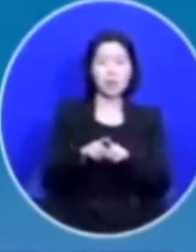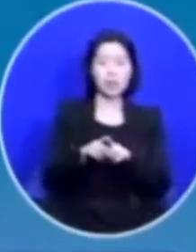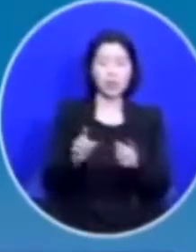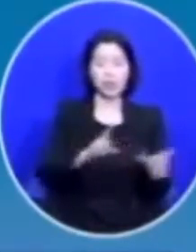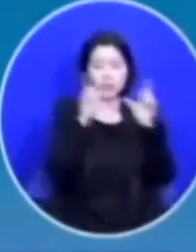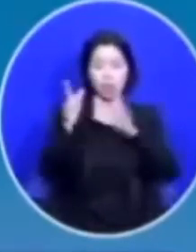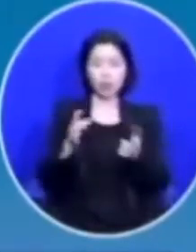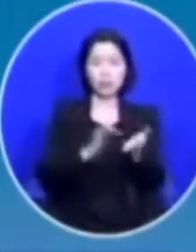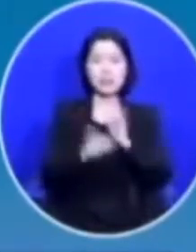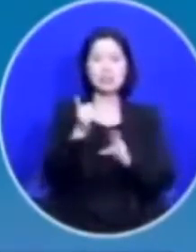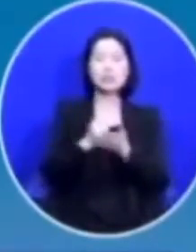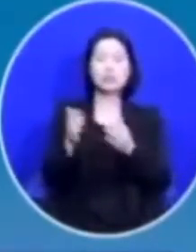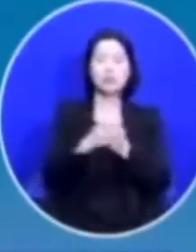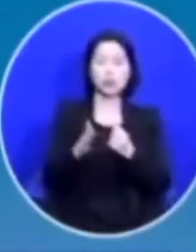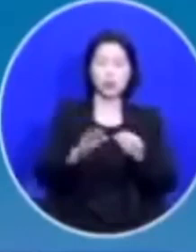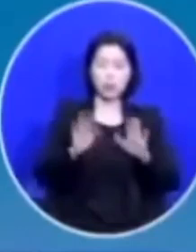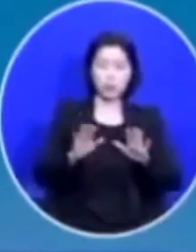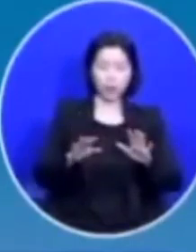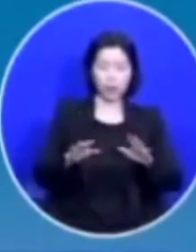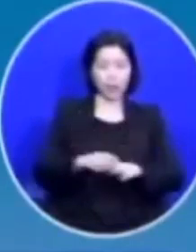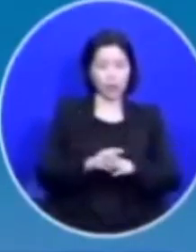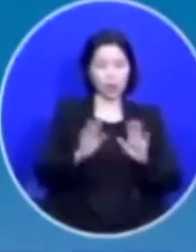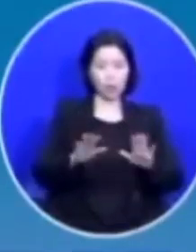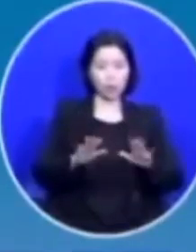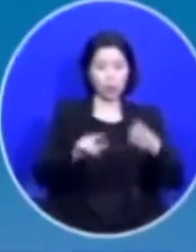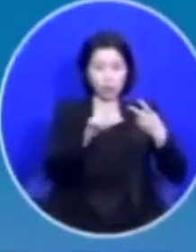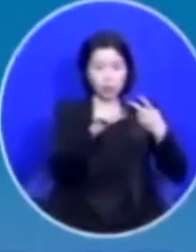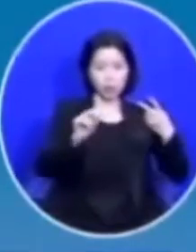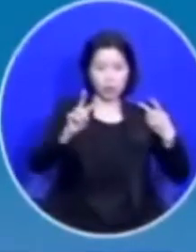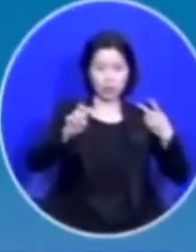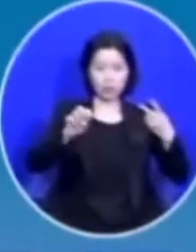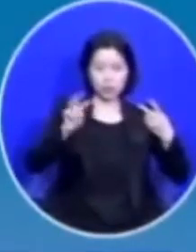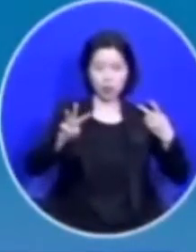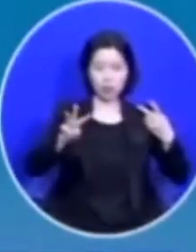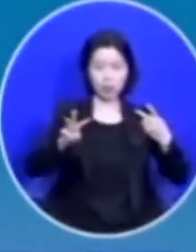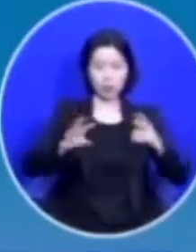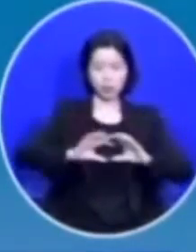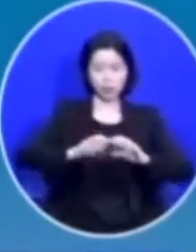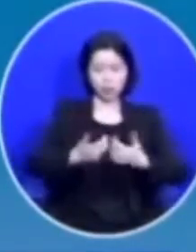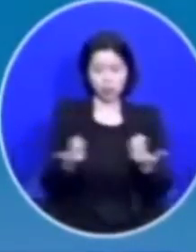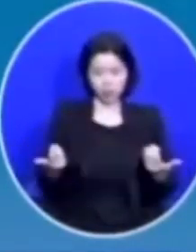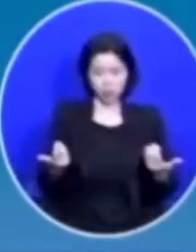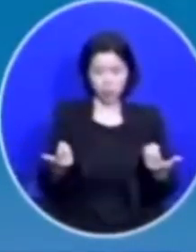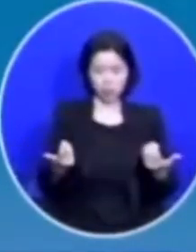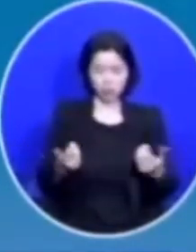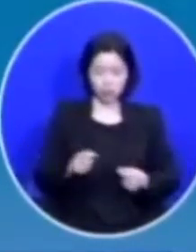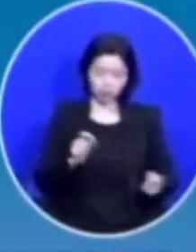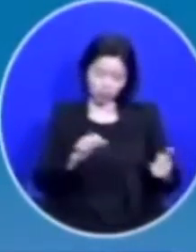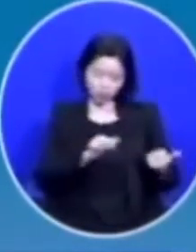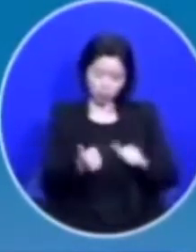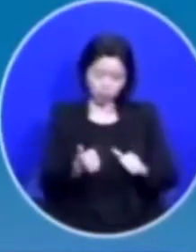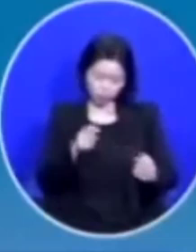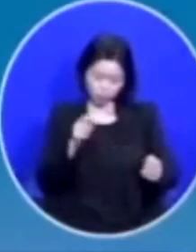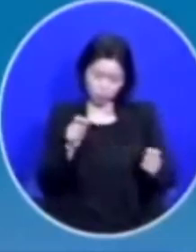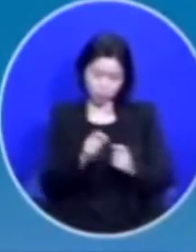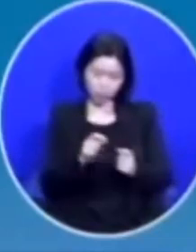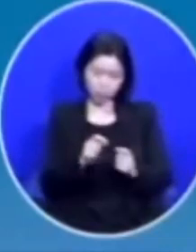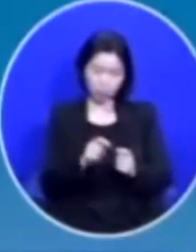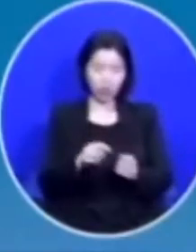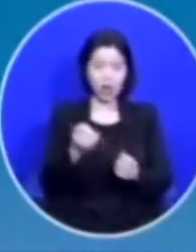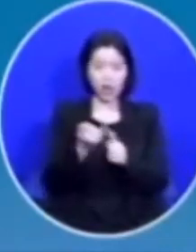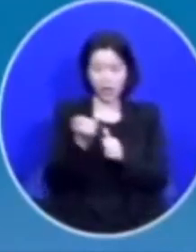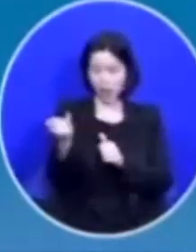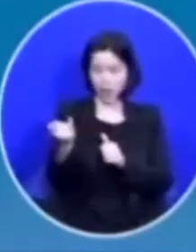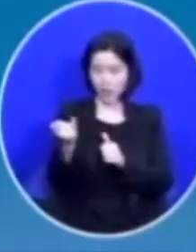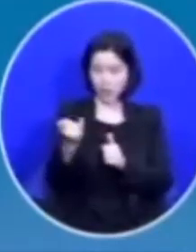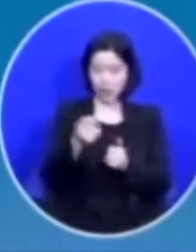그가 올 2월 23일 세상을 떠났습니다 임종을 앞두고 아내에게 쓴 편지가